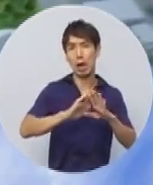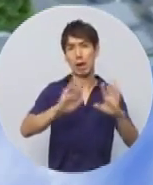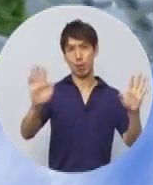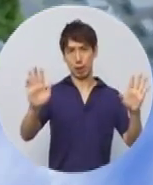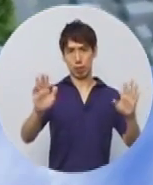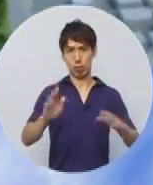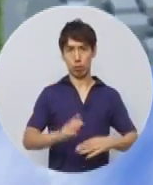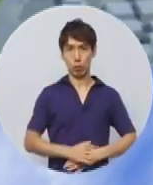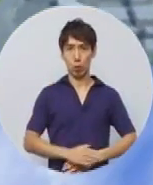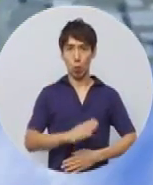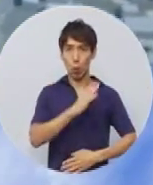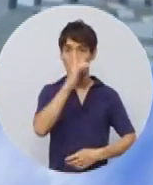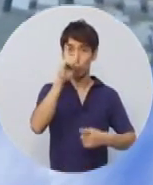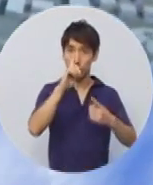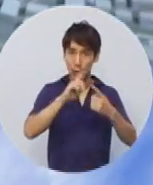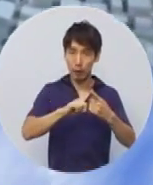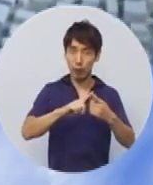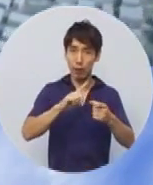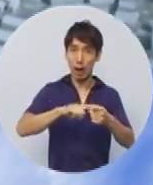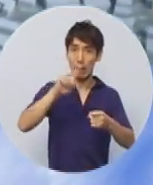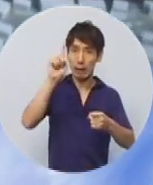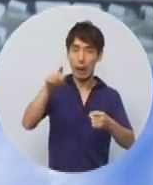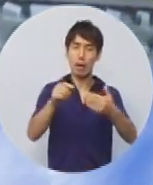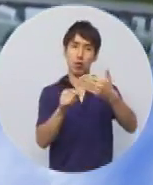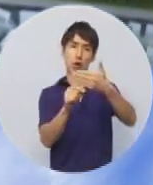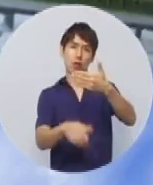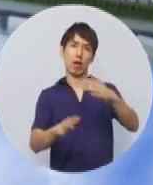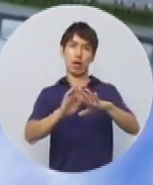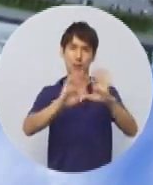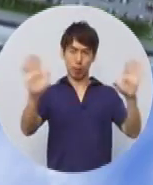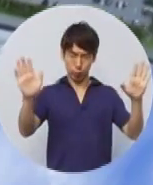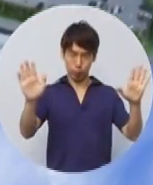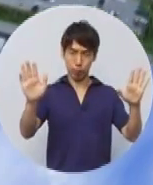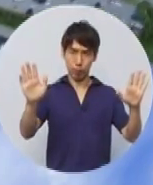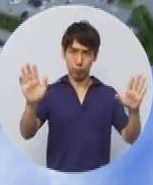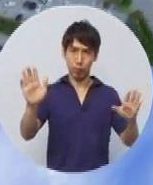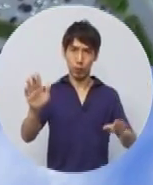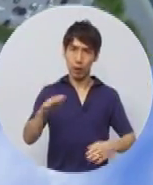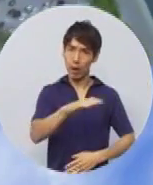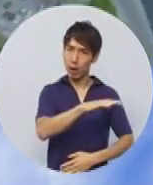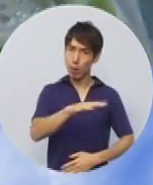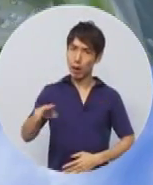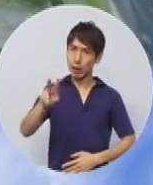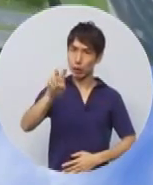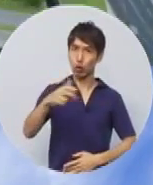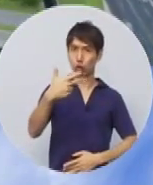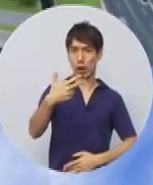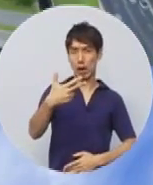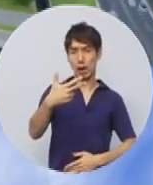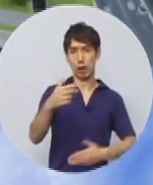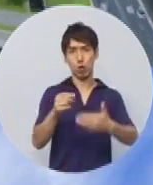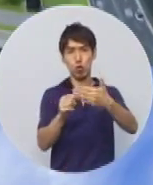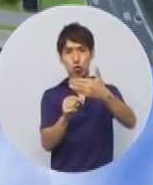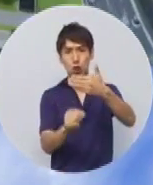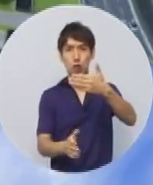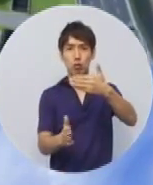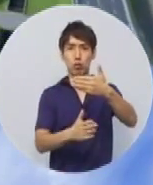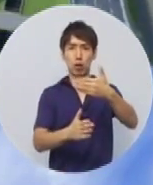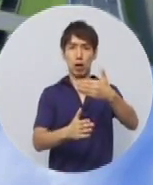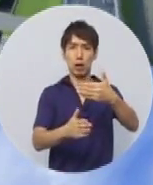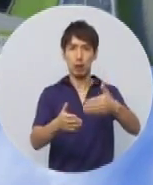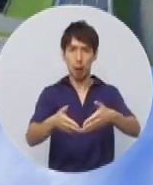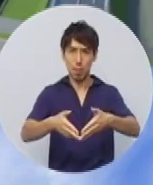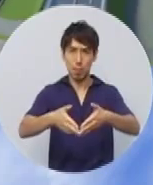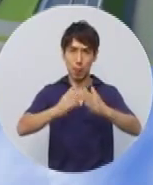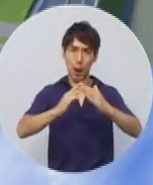工事は来年の9月から入っていきますけれども、27年の9月ぐらいにはですね、新しい病棟が立ち上がってくるんじゃ